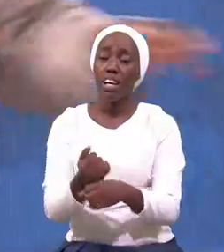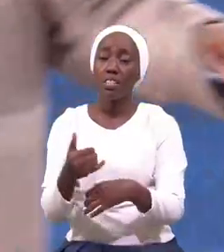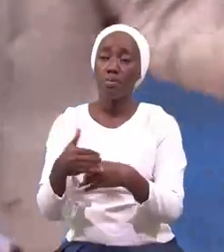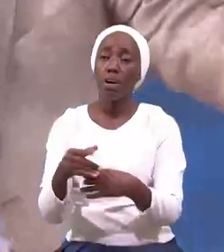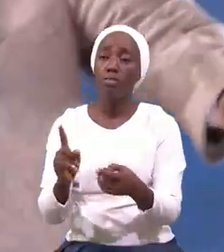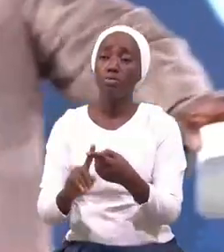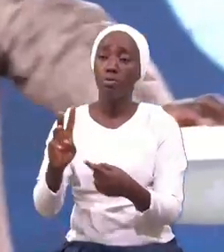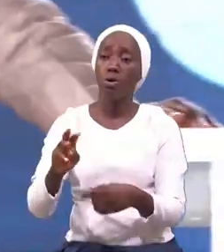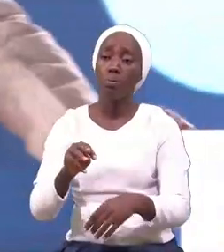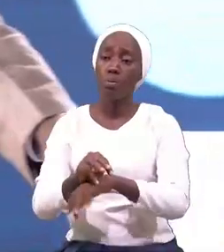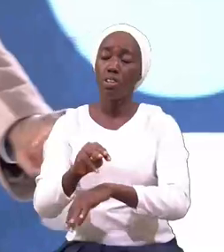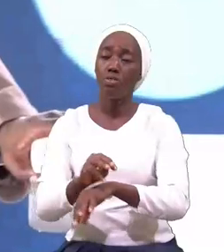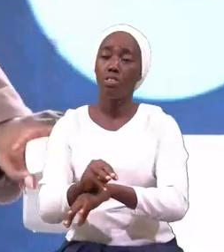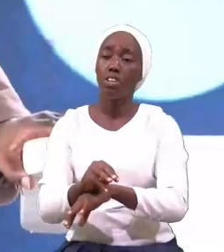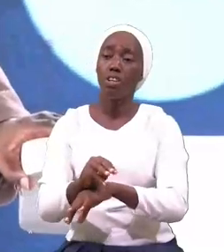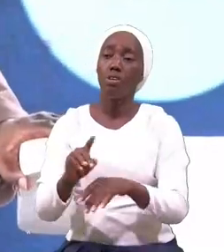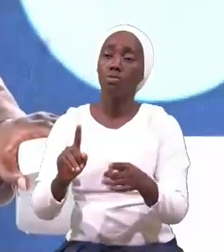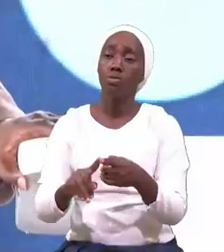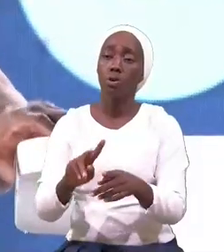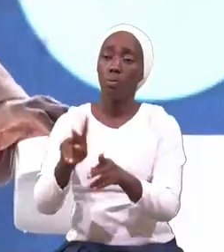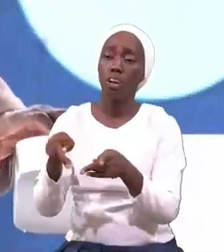Quand tu retourneras à ton poste, dans ton ministère,